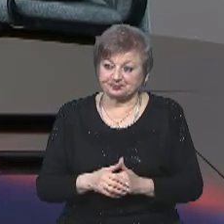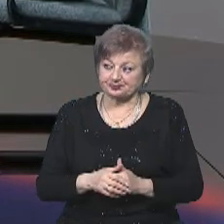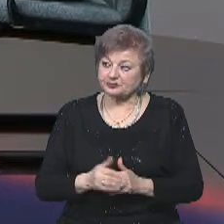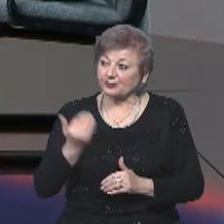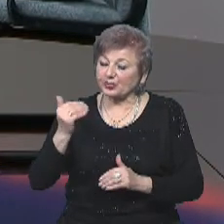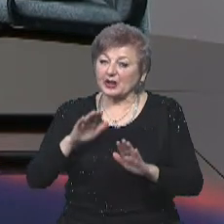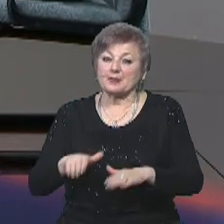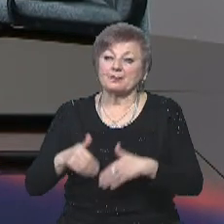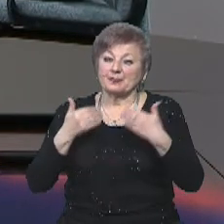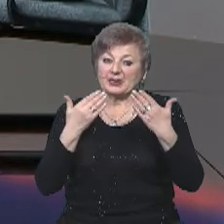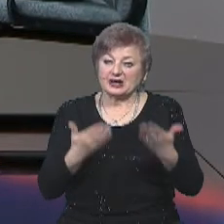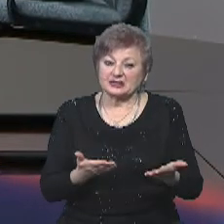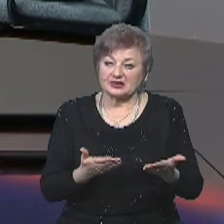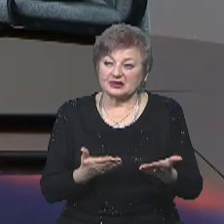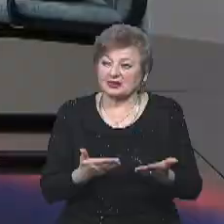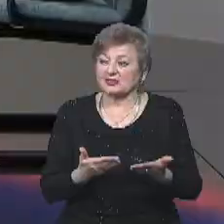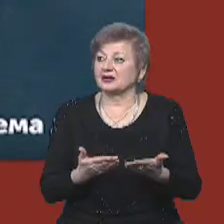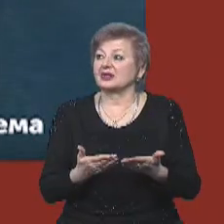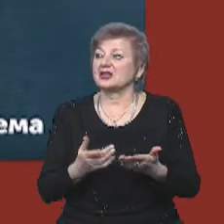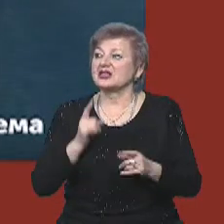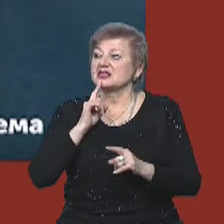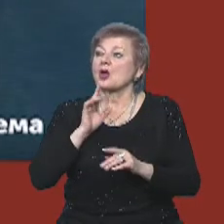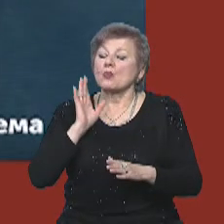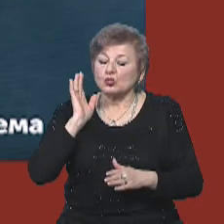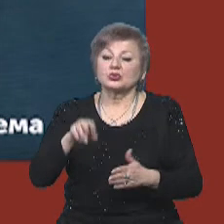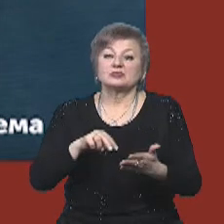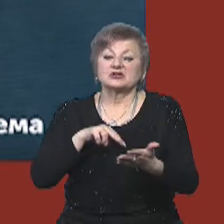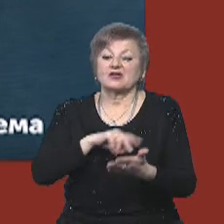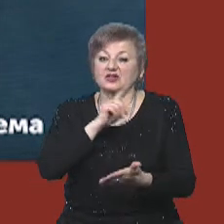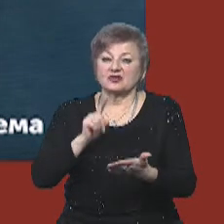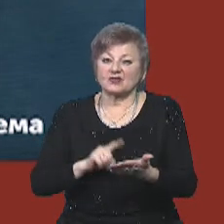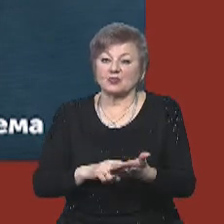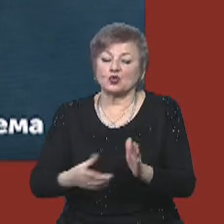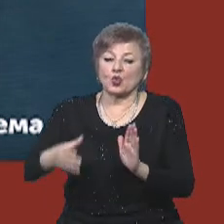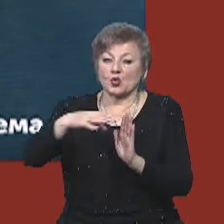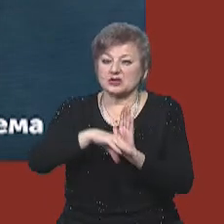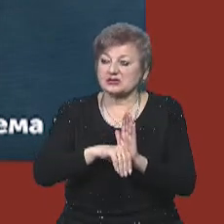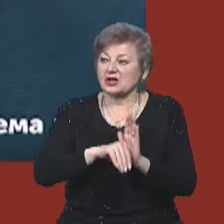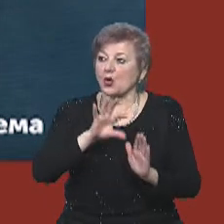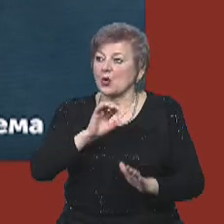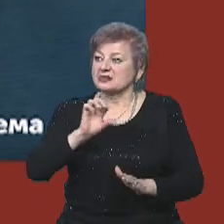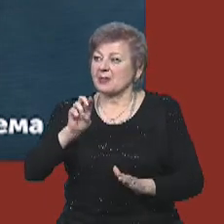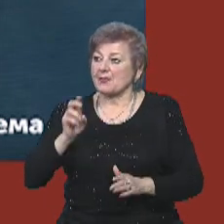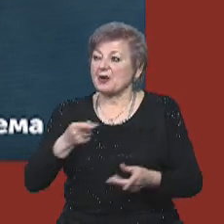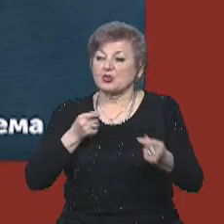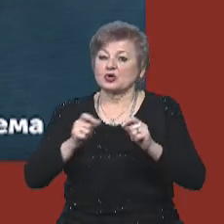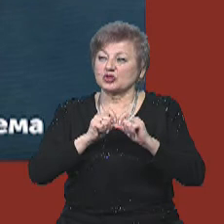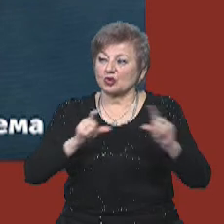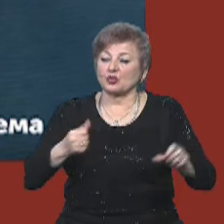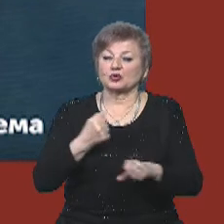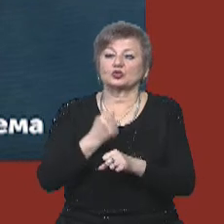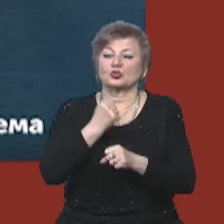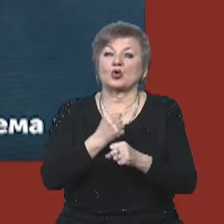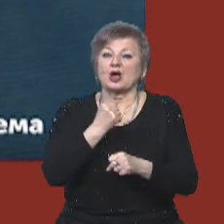Він запропонував таке. На сесії міськради ми будемо ставити питання про залучення керівників ОСББ та управляючих компаній до